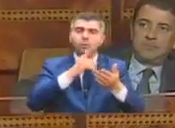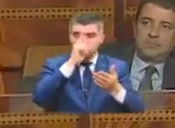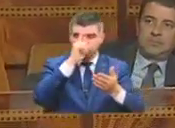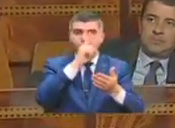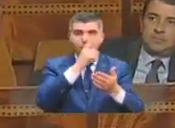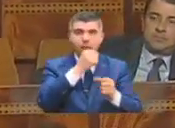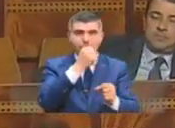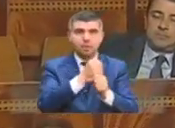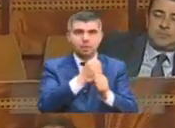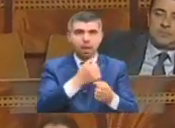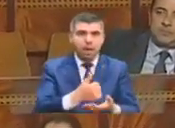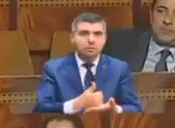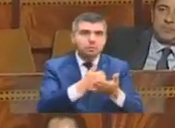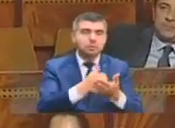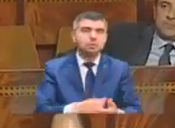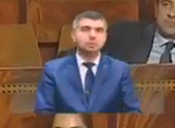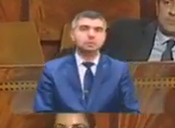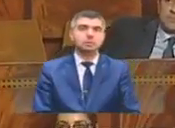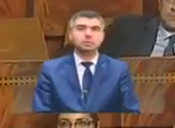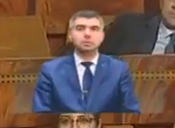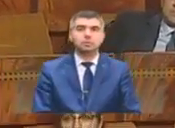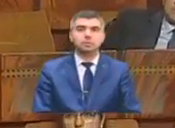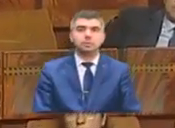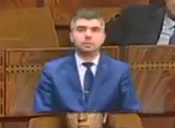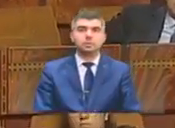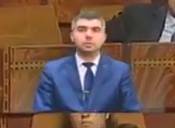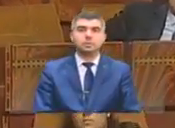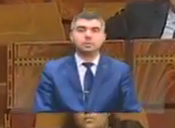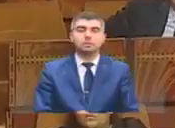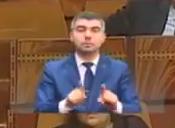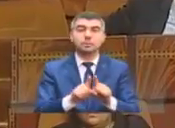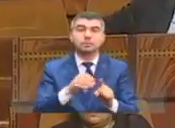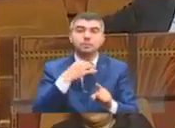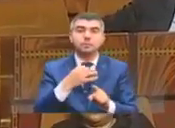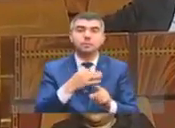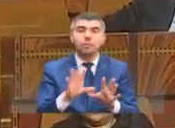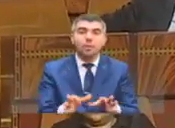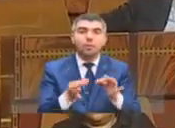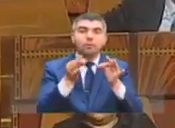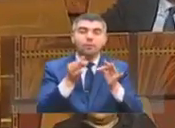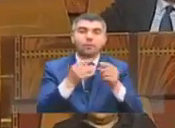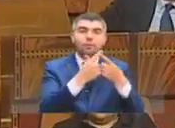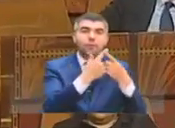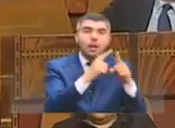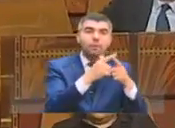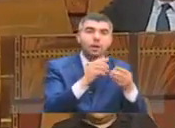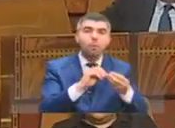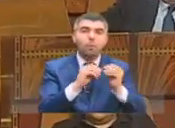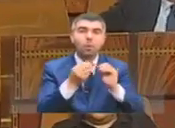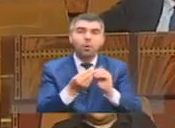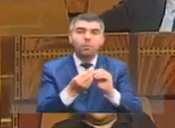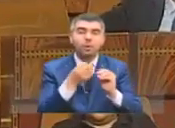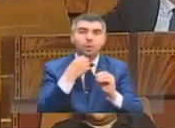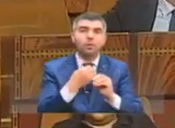سيدة الوزيرة المحترمة، كتكلمي على المعايير وكزتي كبرتي المشكل، الحمد لله اللي ما شاديوش المعايير